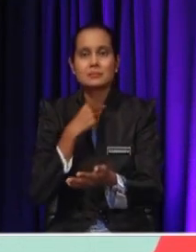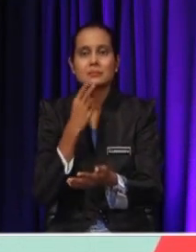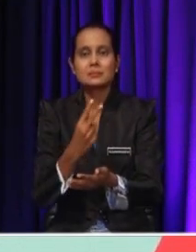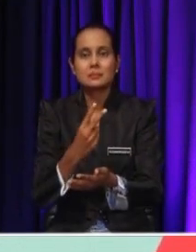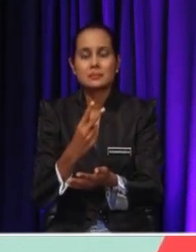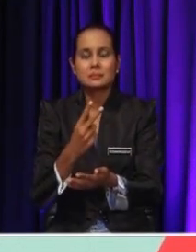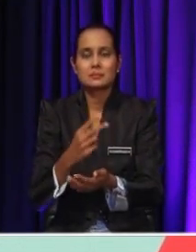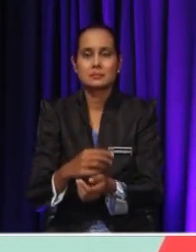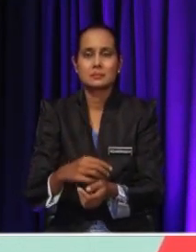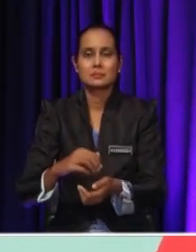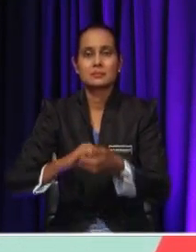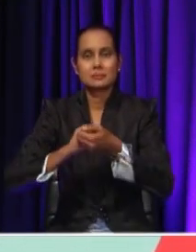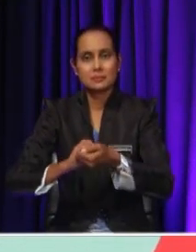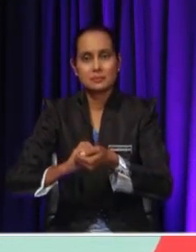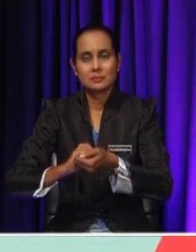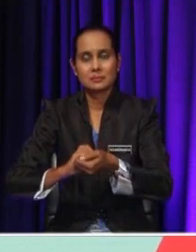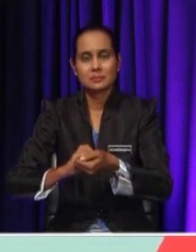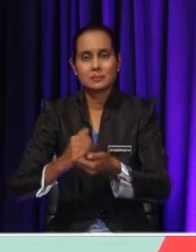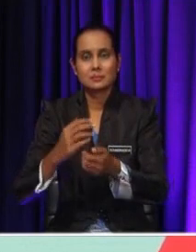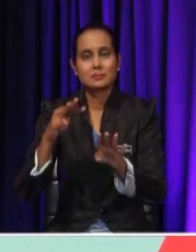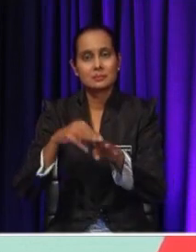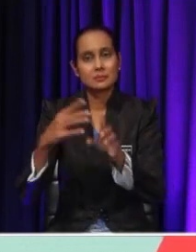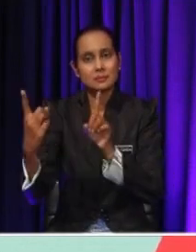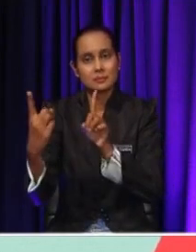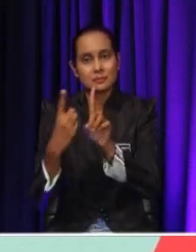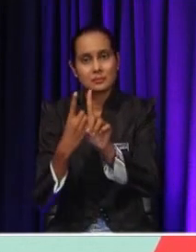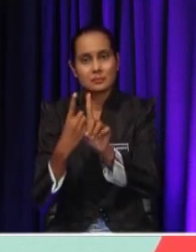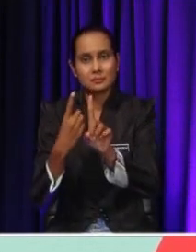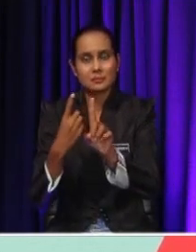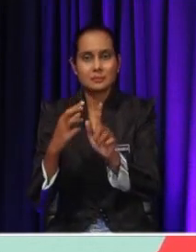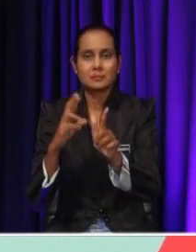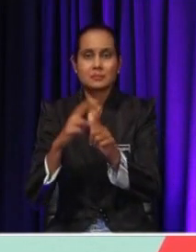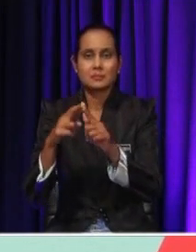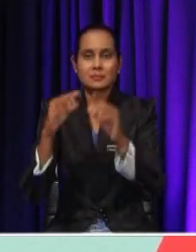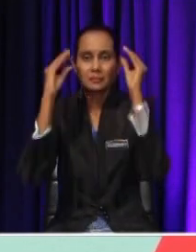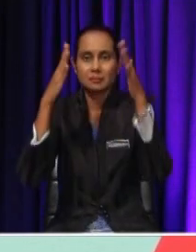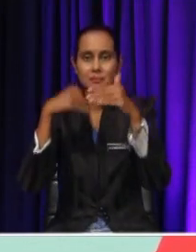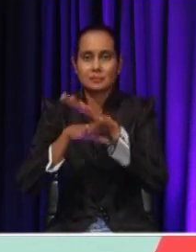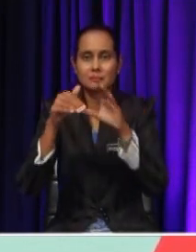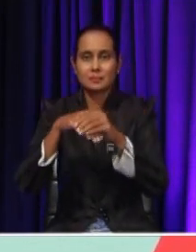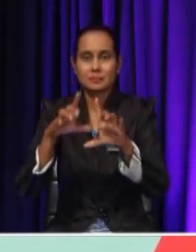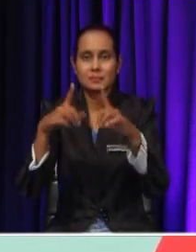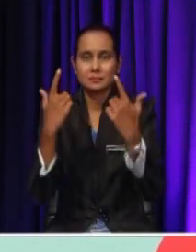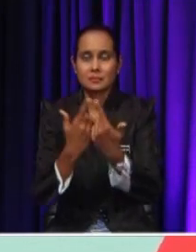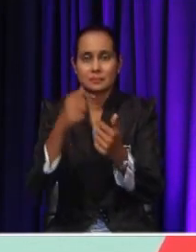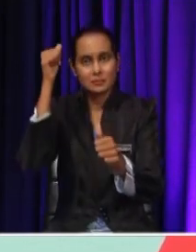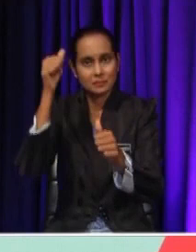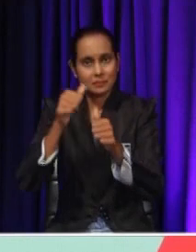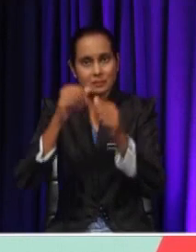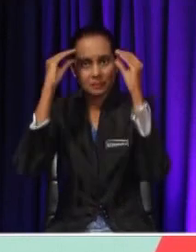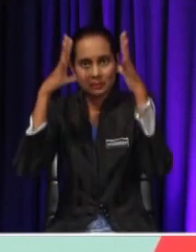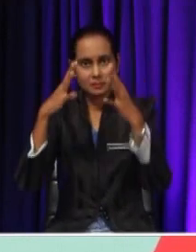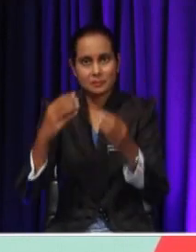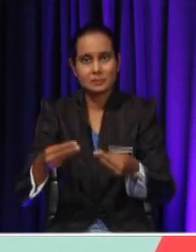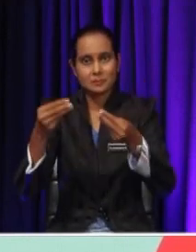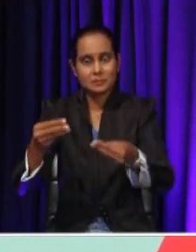kita sama adik ketika kita bersedih dengannya atau ketika guru masuk ke dalam kelas Ingatlah guru mencurahkan